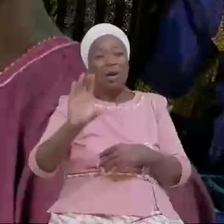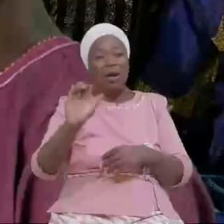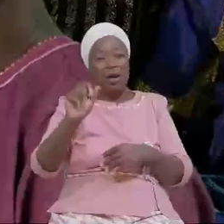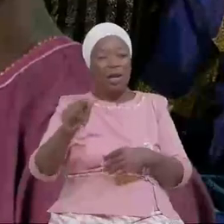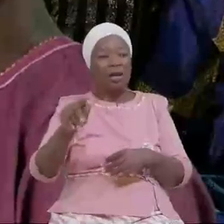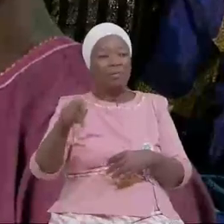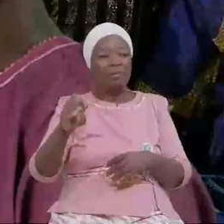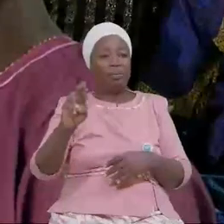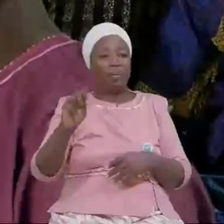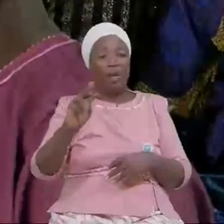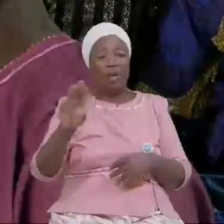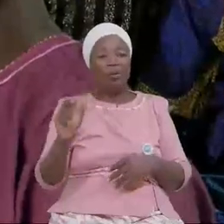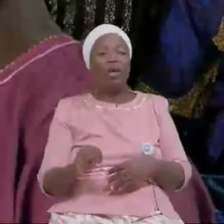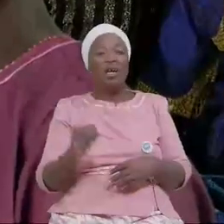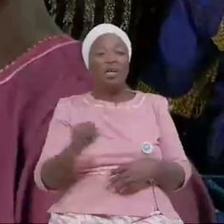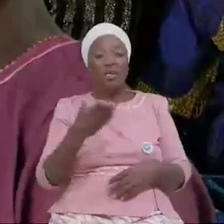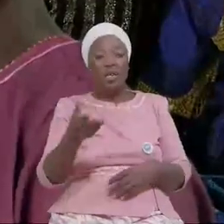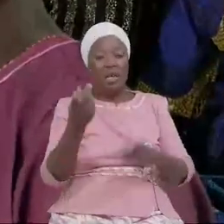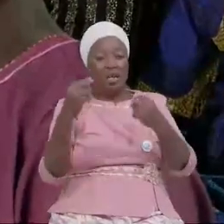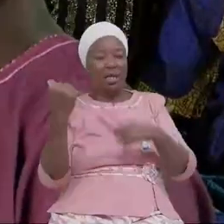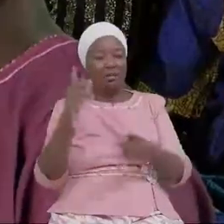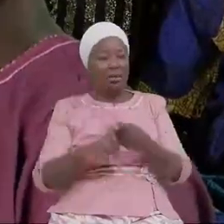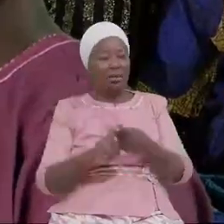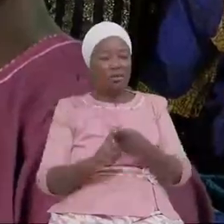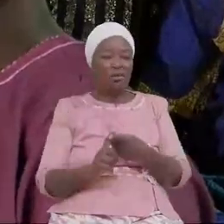un centenier l'aborda,